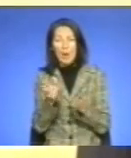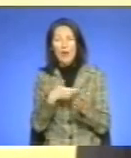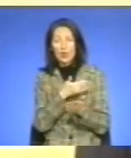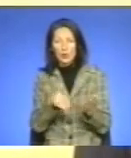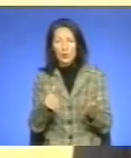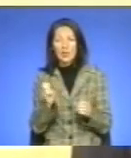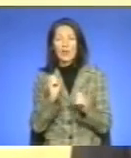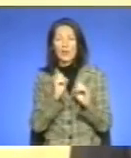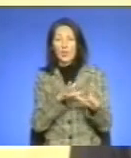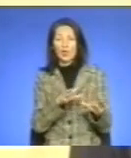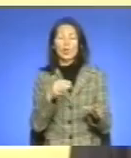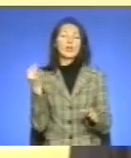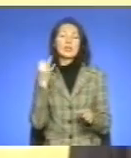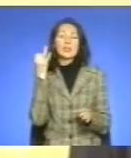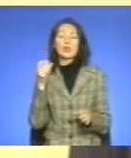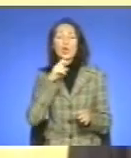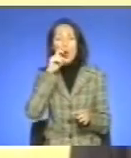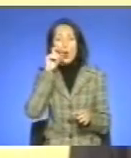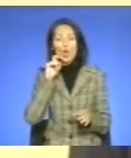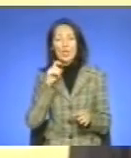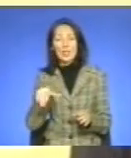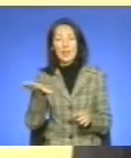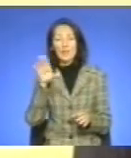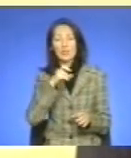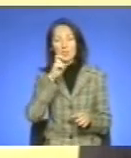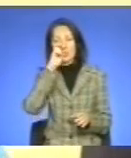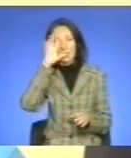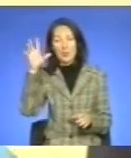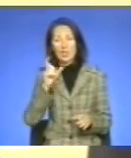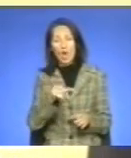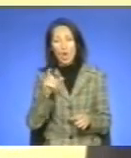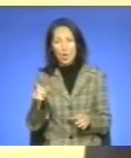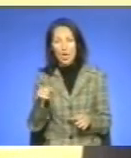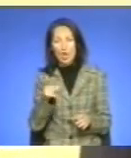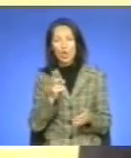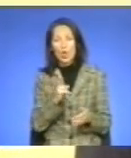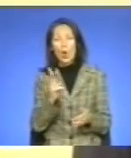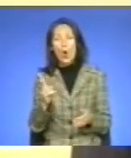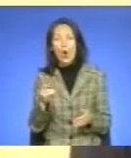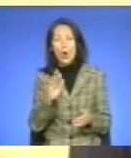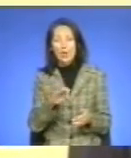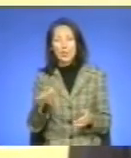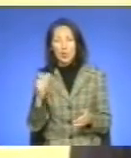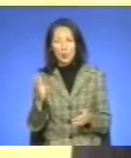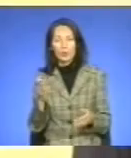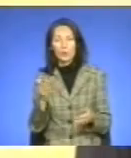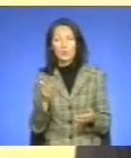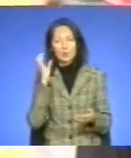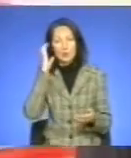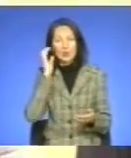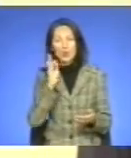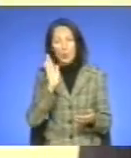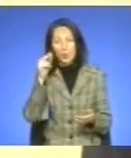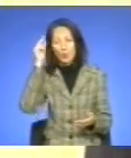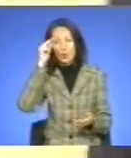викинути з історії України всіх знаменитих людей, ну то до кого вони будуть тягнутися і що вони будуть вчити